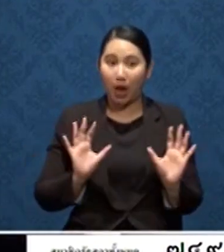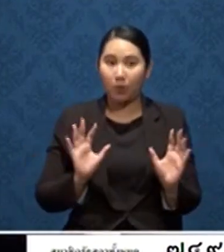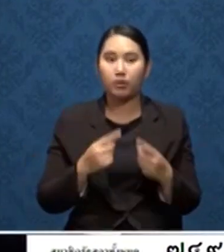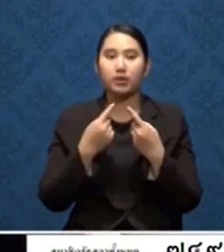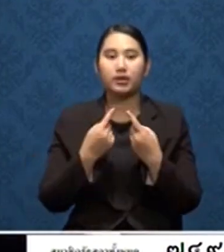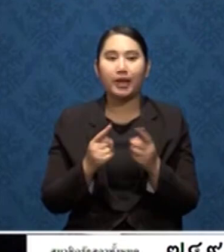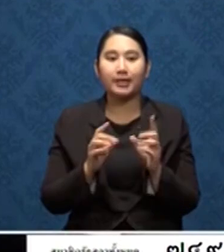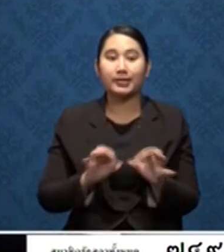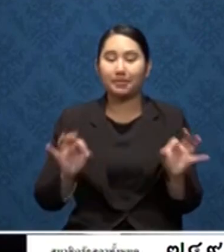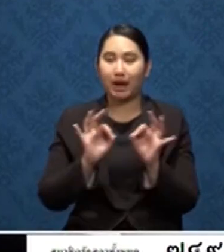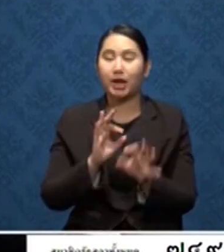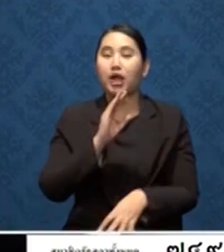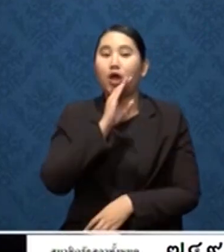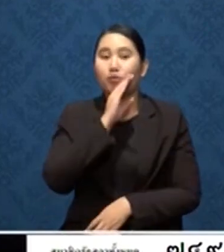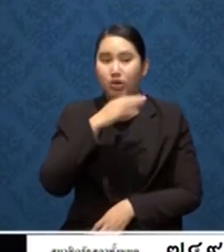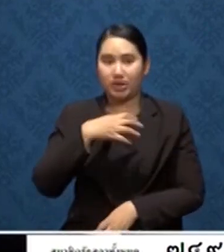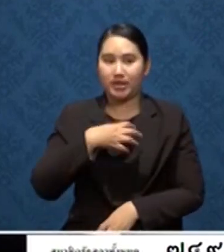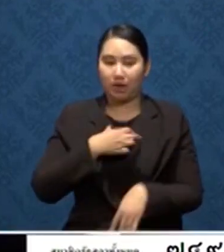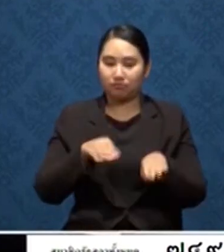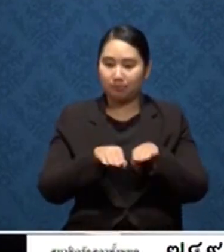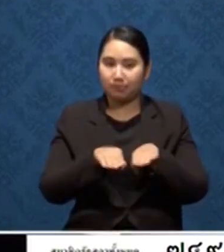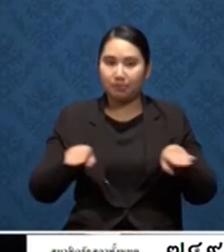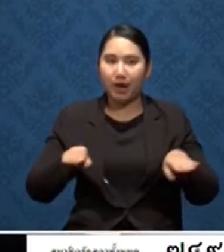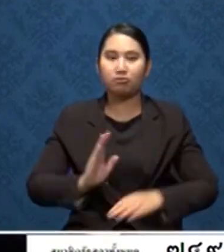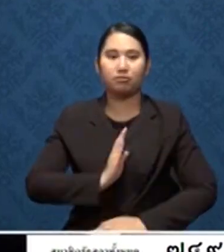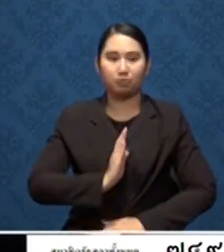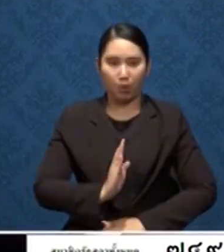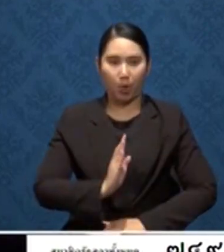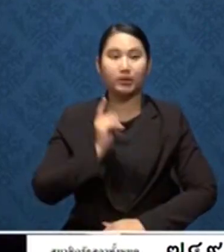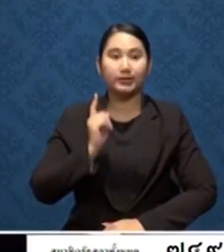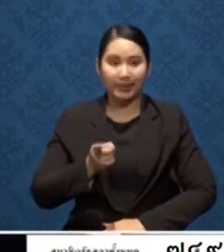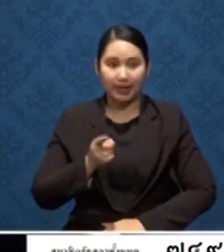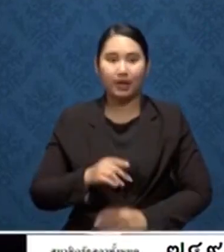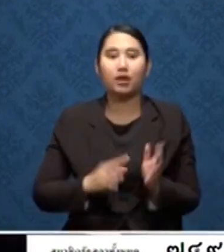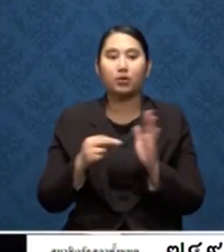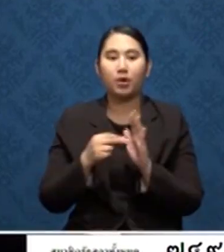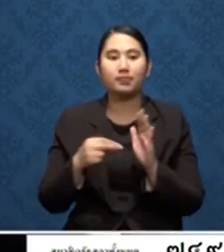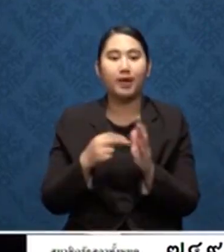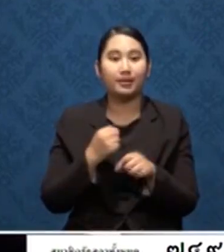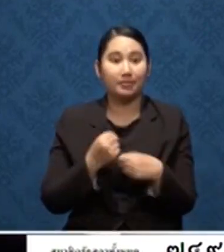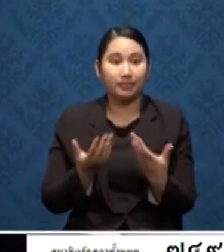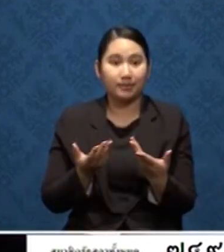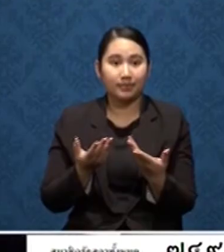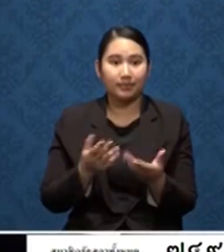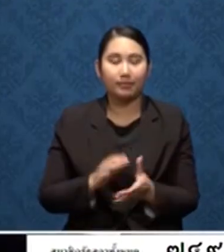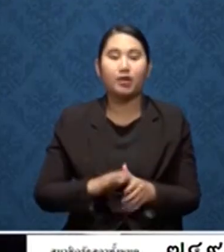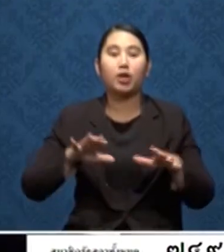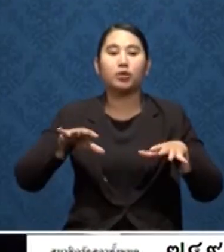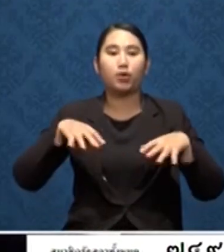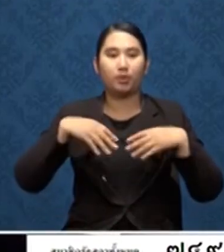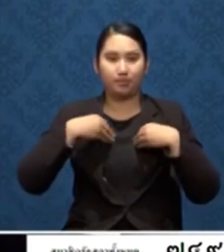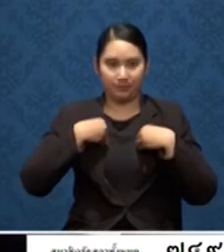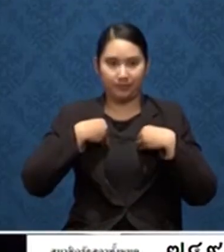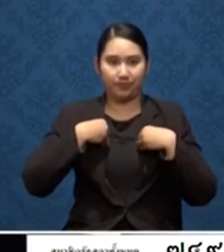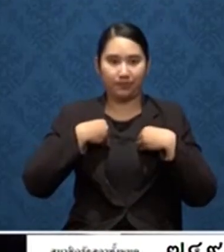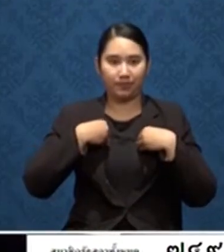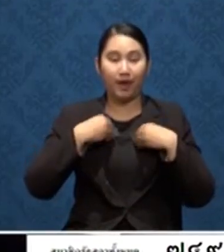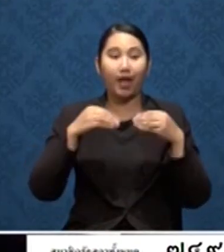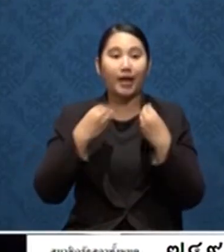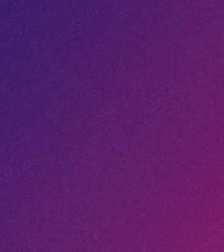หากท่านต้องการจะคืนความปกติและมีความเป็นกลางทางการเมืองจริงทางออกของท่านคือการเห็นชอบกับคุณพี่